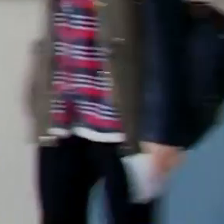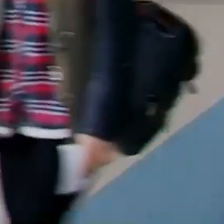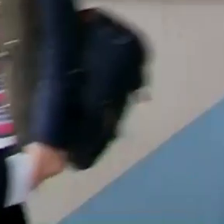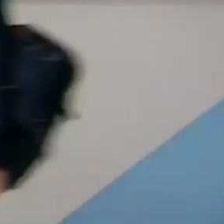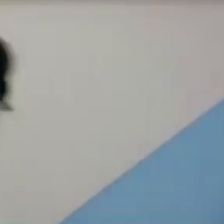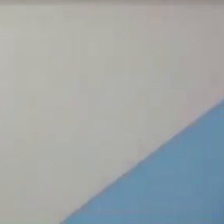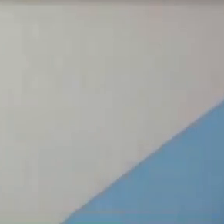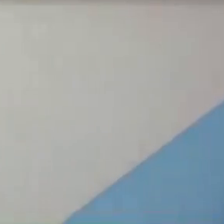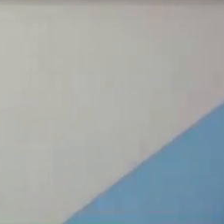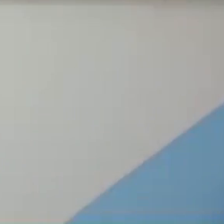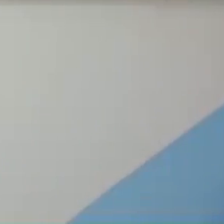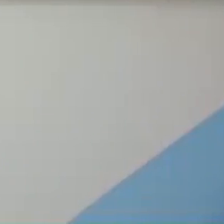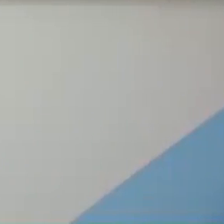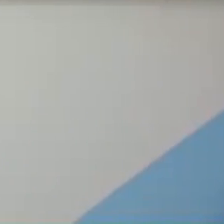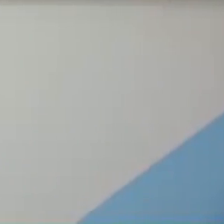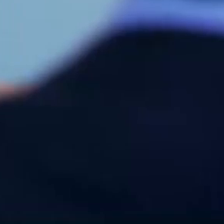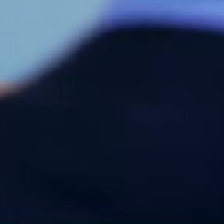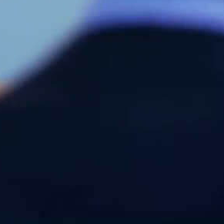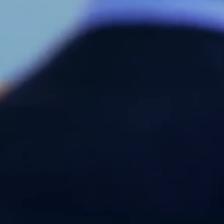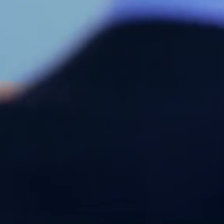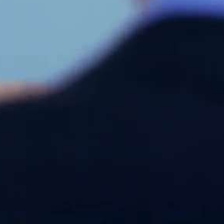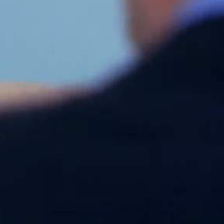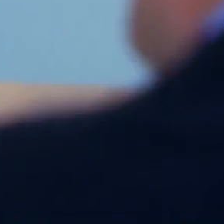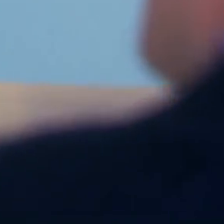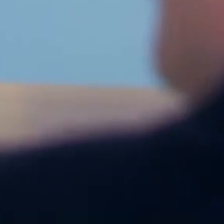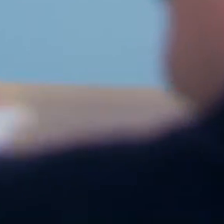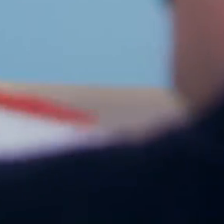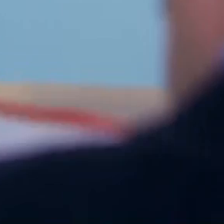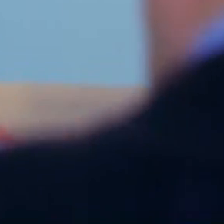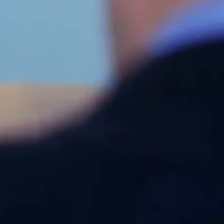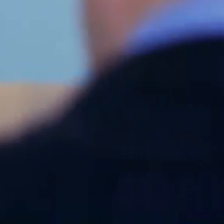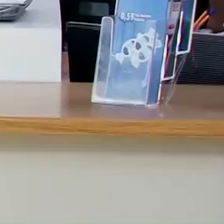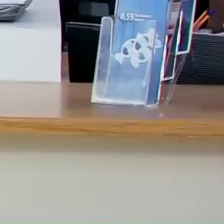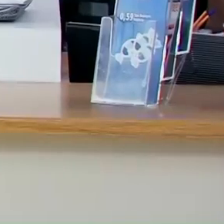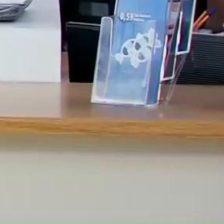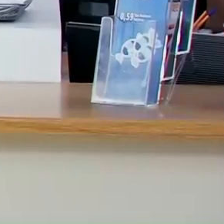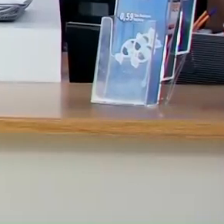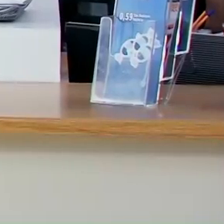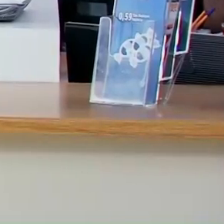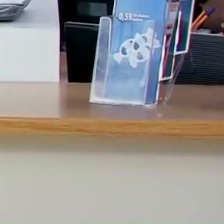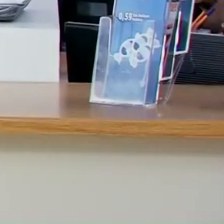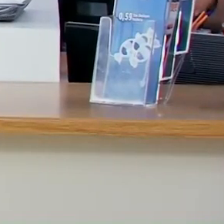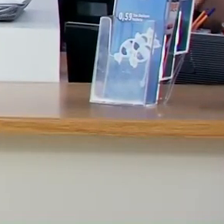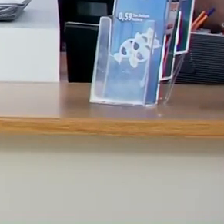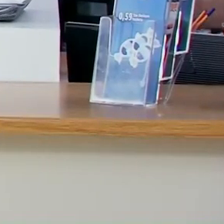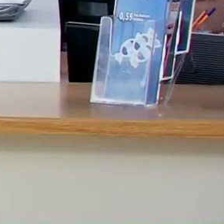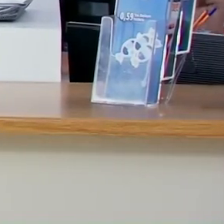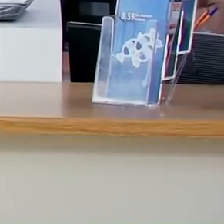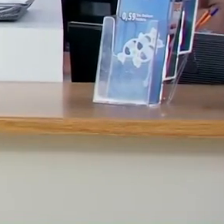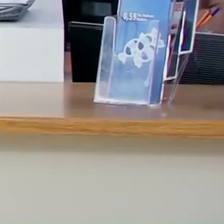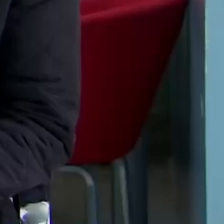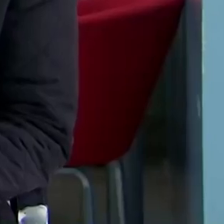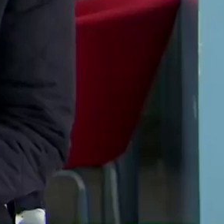Tuba müşterisi gidince elinde kırmızı bir dosyayla Nurhan'ın yanına geldi, bir şeyler soruyor. Sakallı adam bakışlarını Nurhan'a